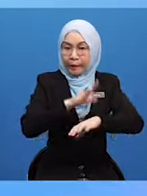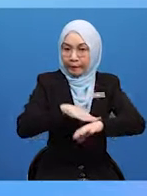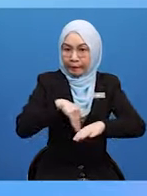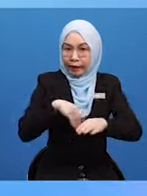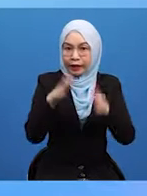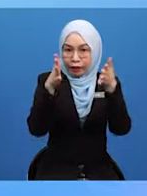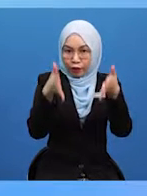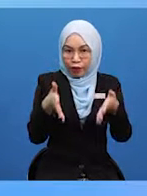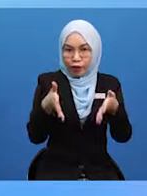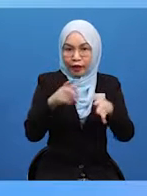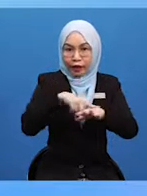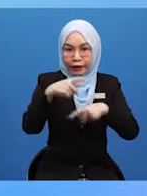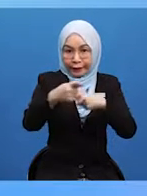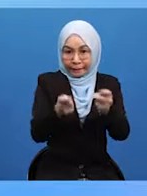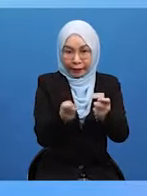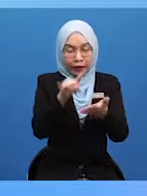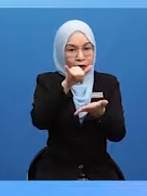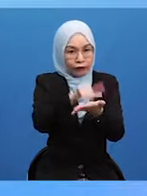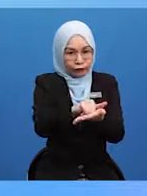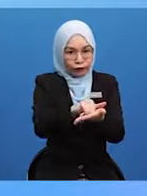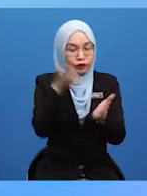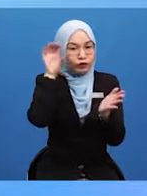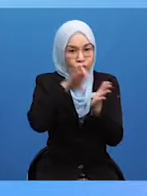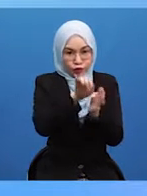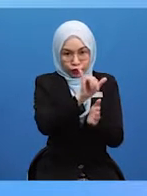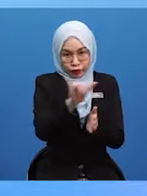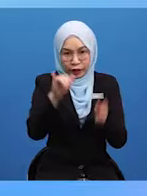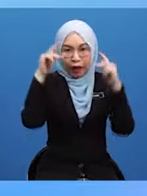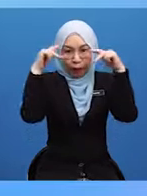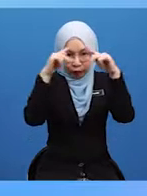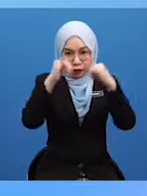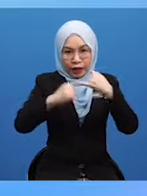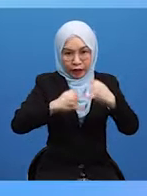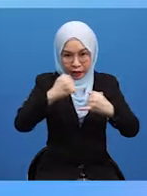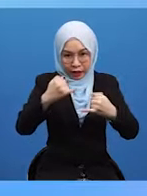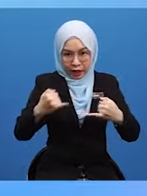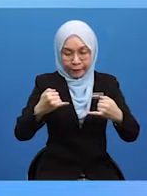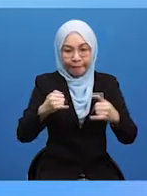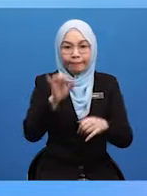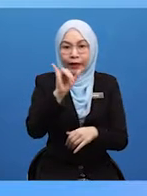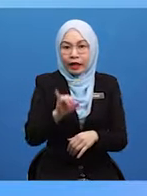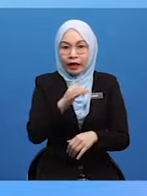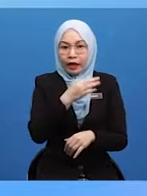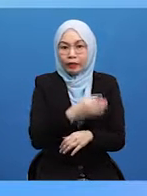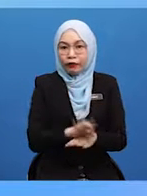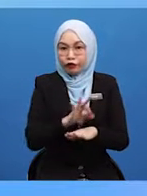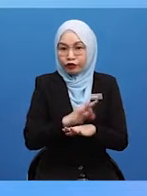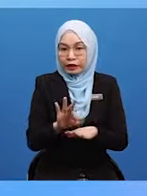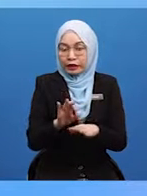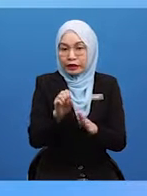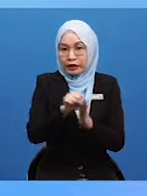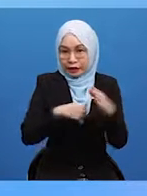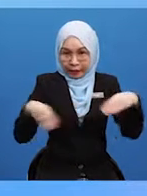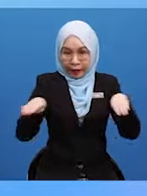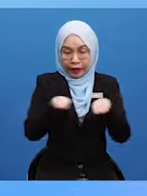kepada penduduk setempat. Contohnya Putrajaya yang berperanan sebagai pusat pentadbiran